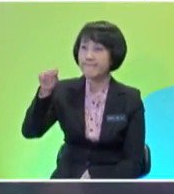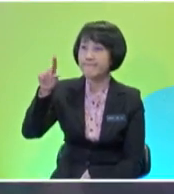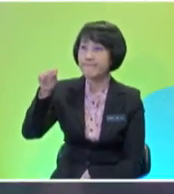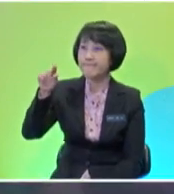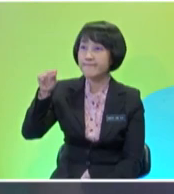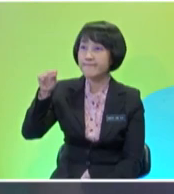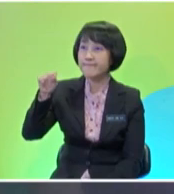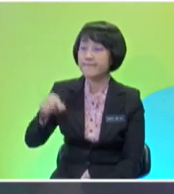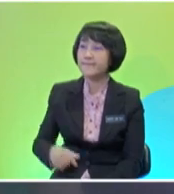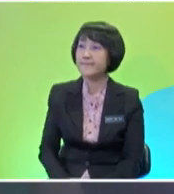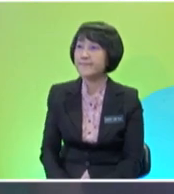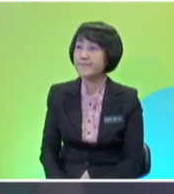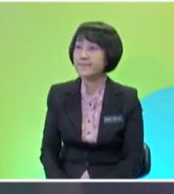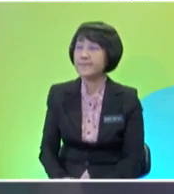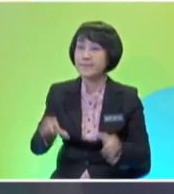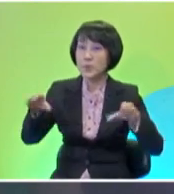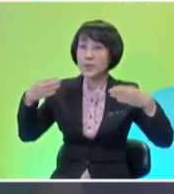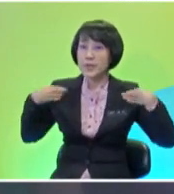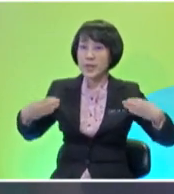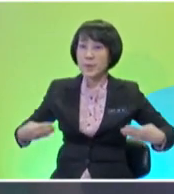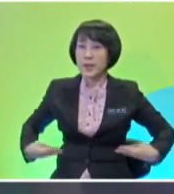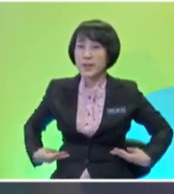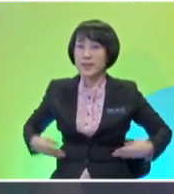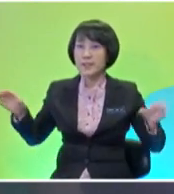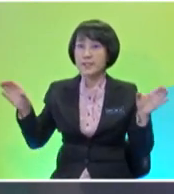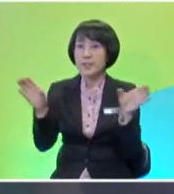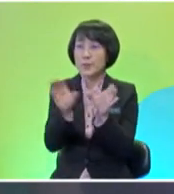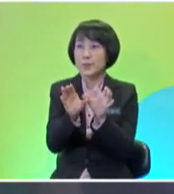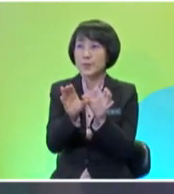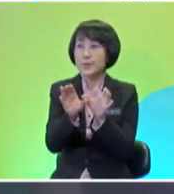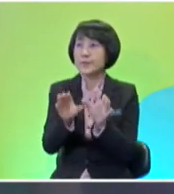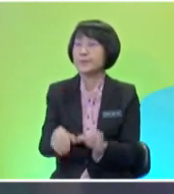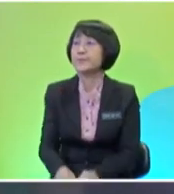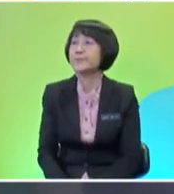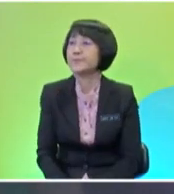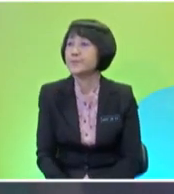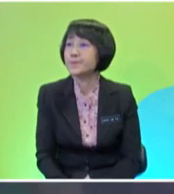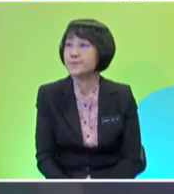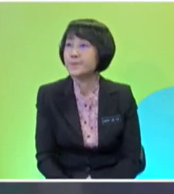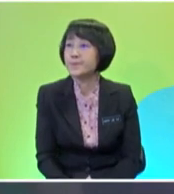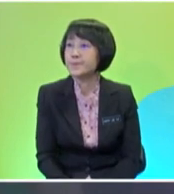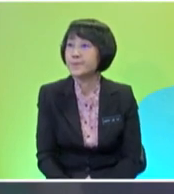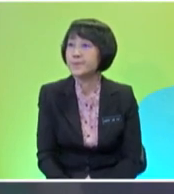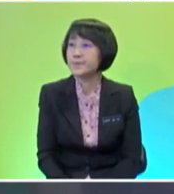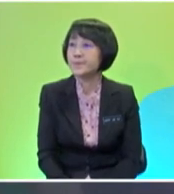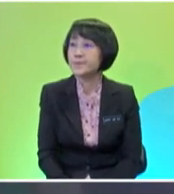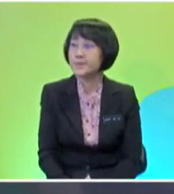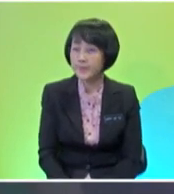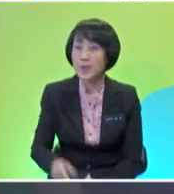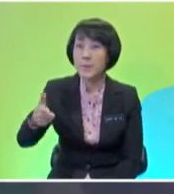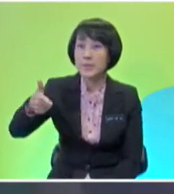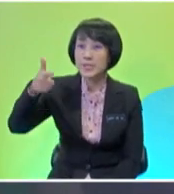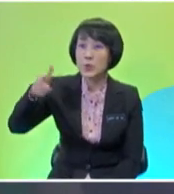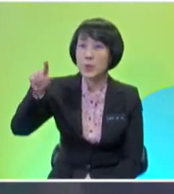kita nak buat bahagian badannya pula. Kita nak cantumkan. Okey, nak cantumkan ni kita pakaikan guna inilah. Pistol perekat